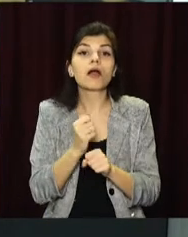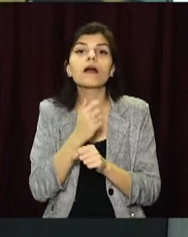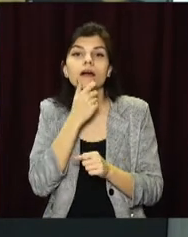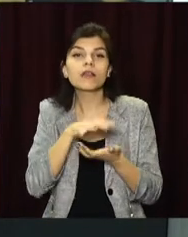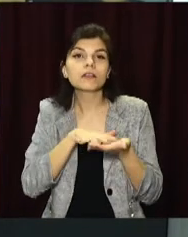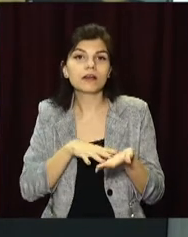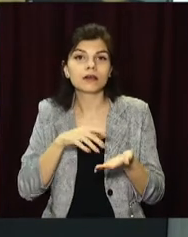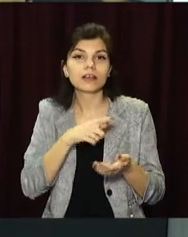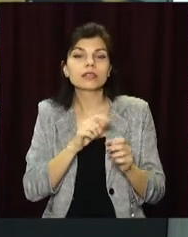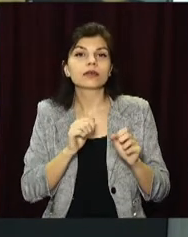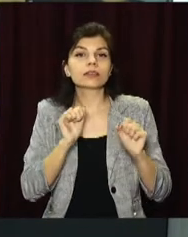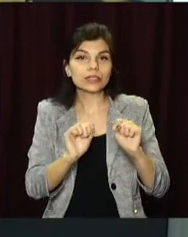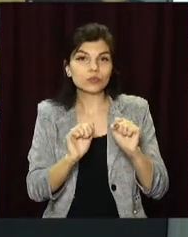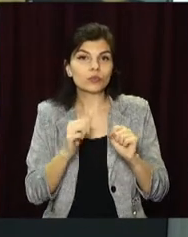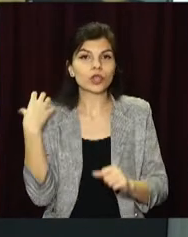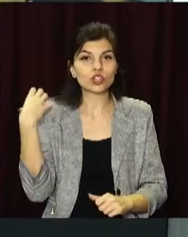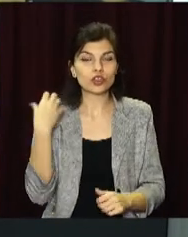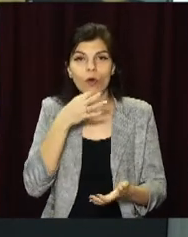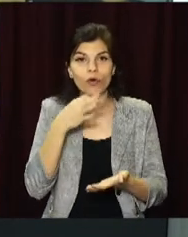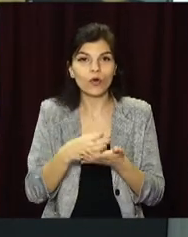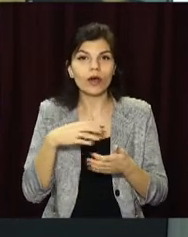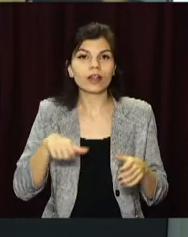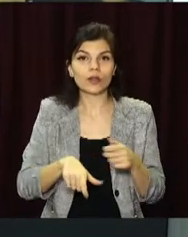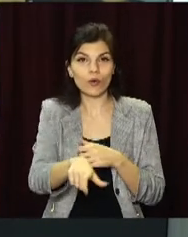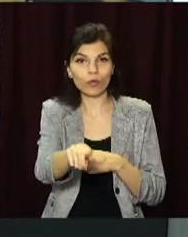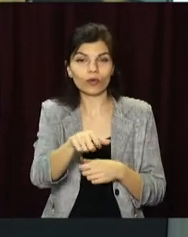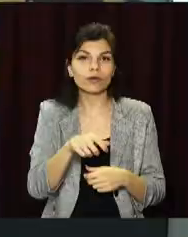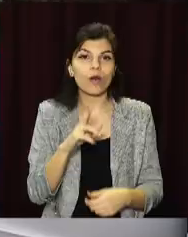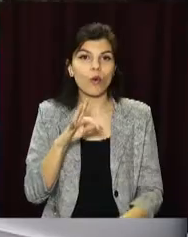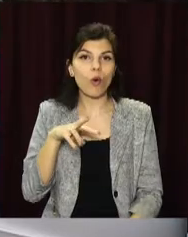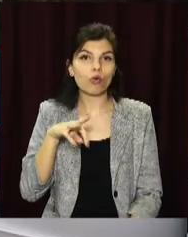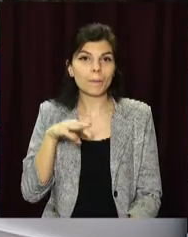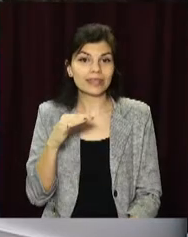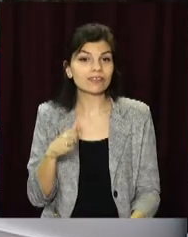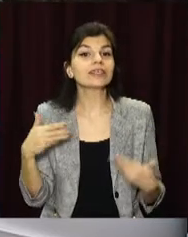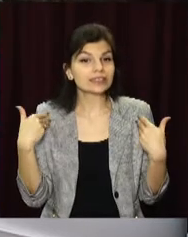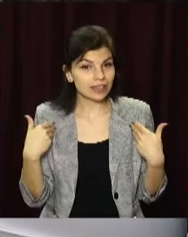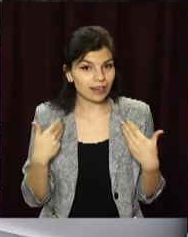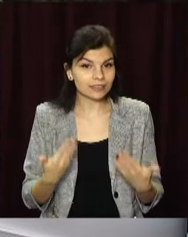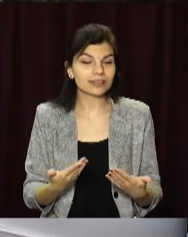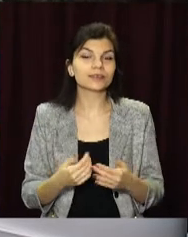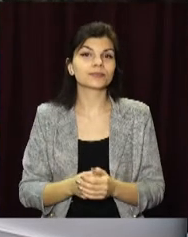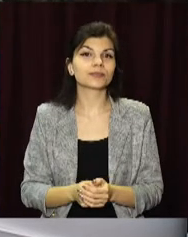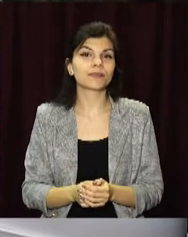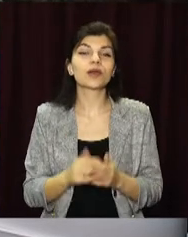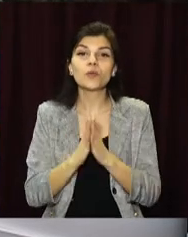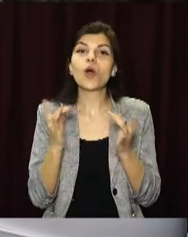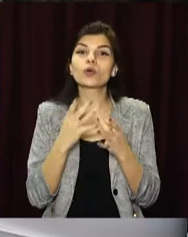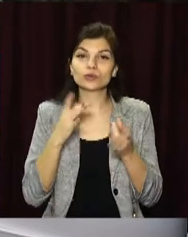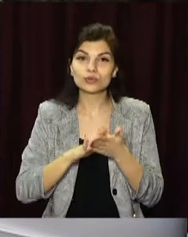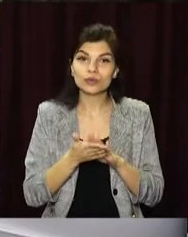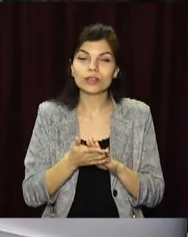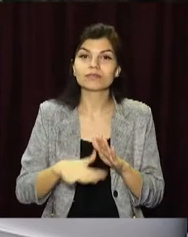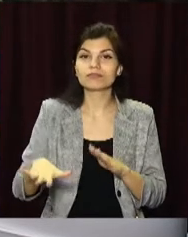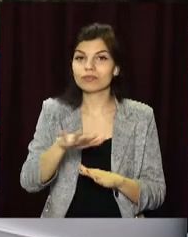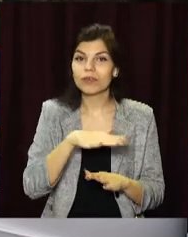детально розкаже заступник начальника обласної служби автомобільних доріг Олександр Коломійцев. Вітаю вас у студії відкритого. Доброго дня. Розкажіть про ситуацію в